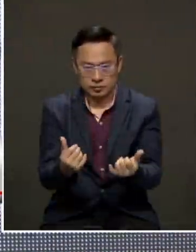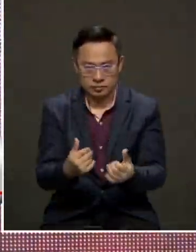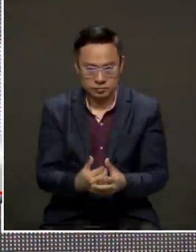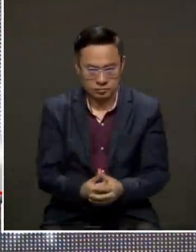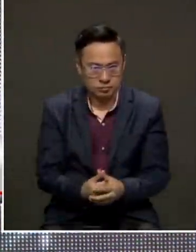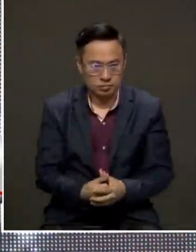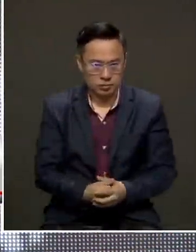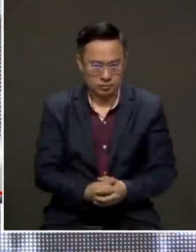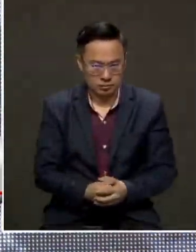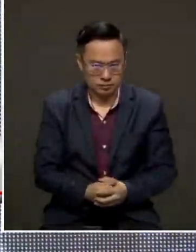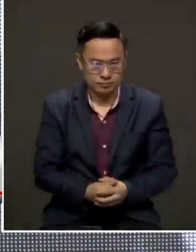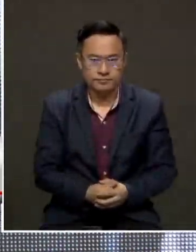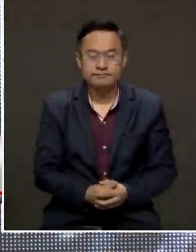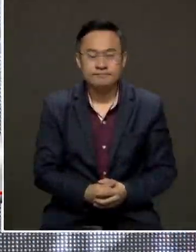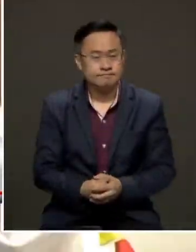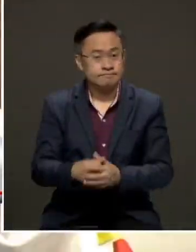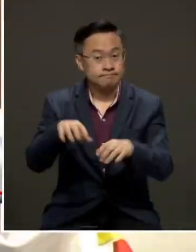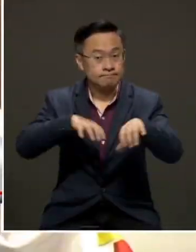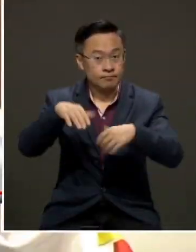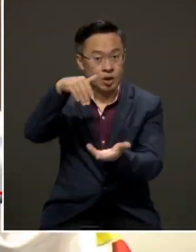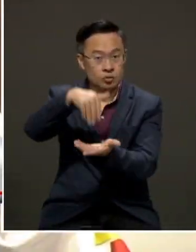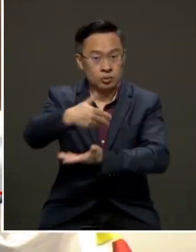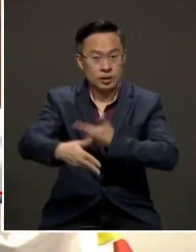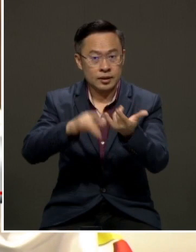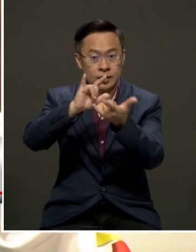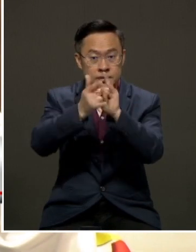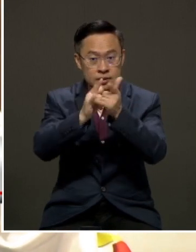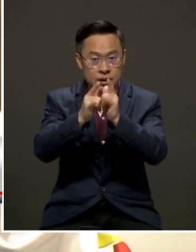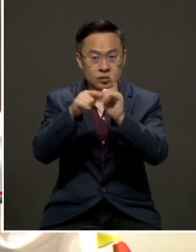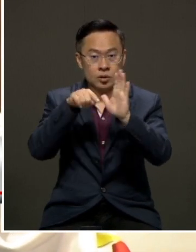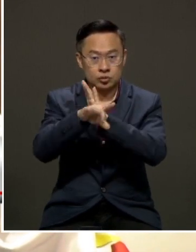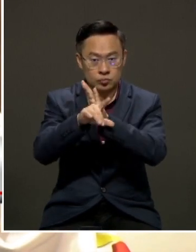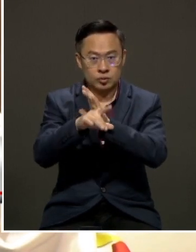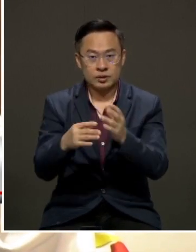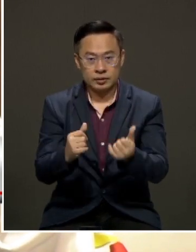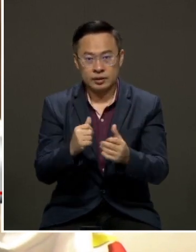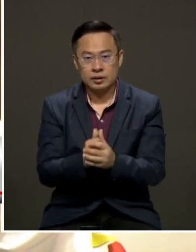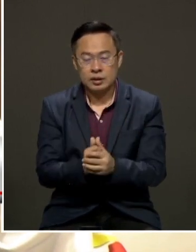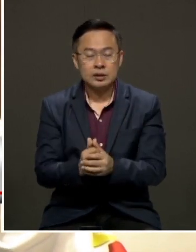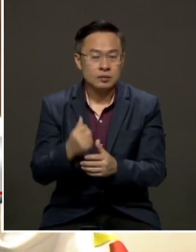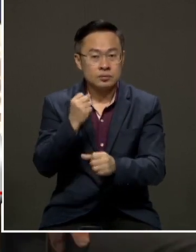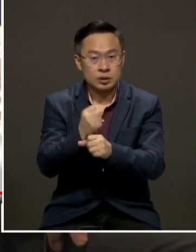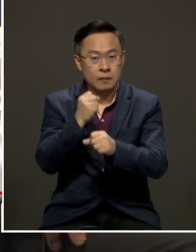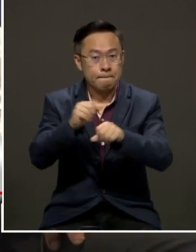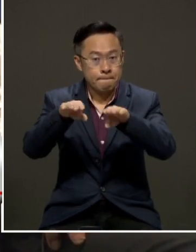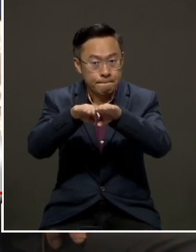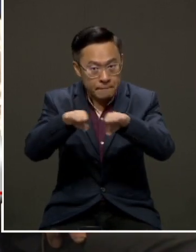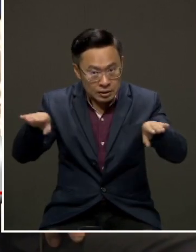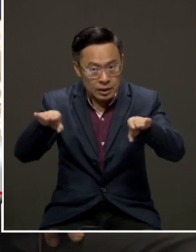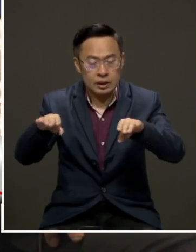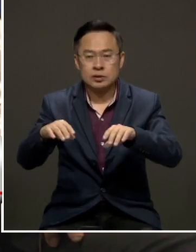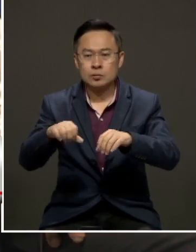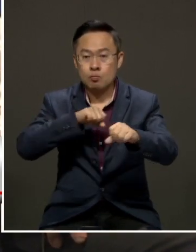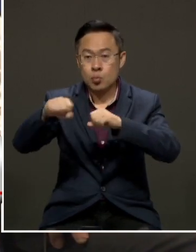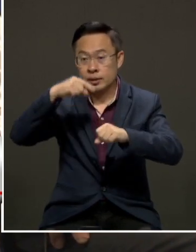กรรมภายในศูนย์การค้าเซ็นทรัลพลาซ่าจังหวัดชลบุรีซึ่งภายในงานก็มีการจัดทำมาตรฐานมวยไทยอาชีพจ